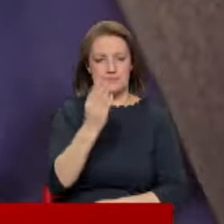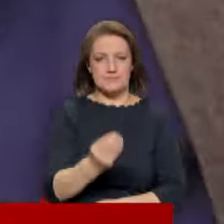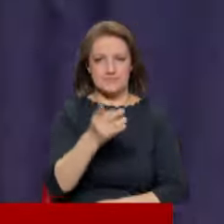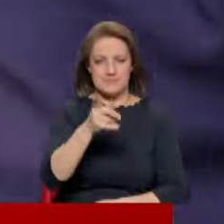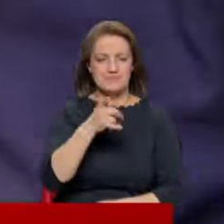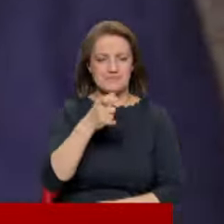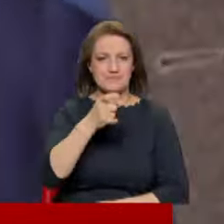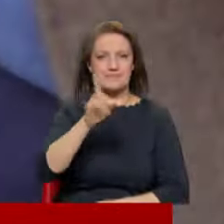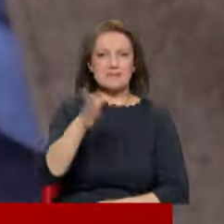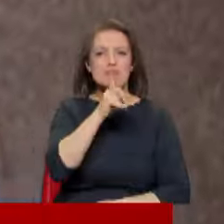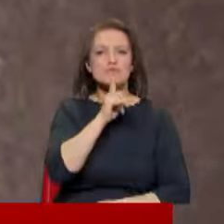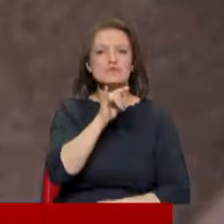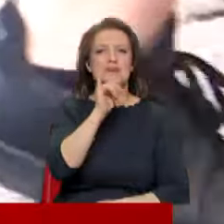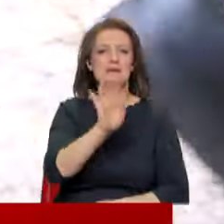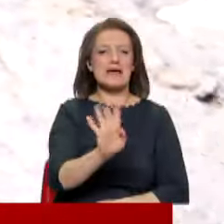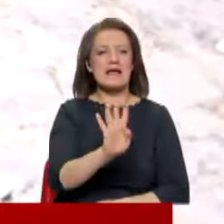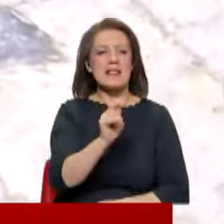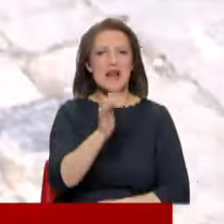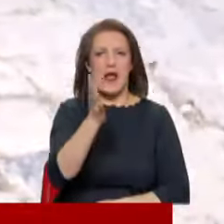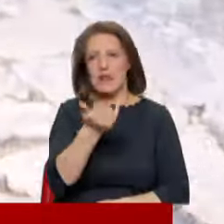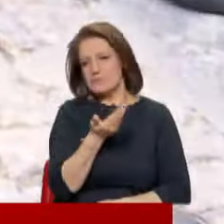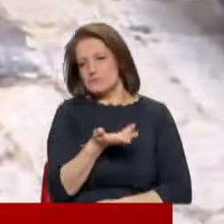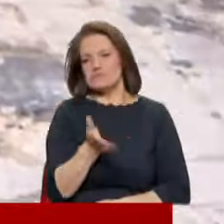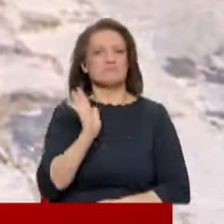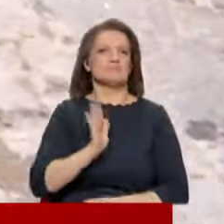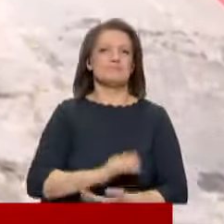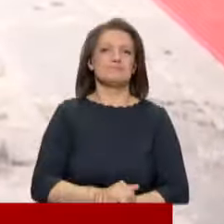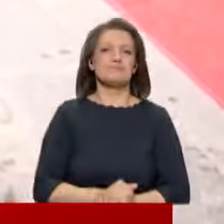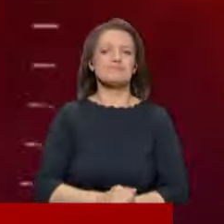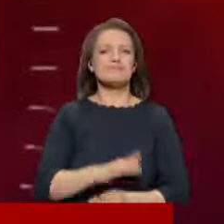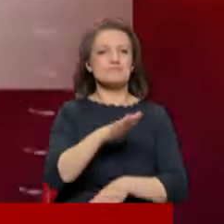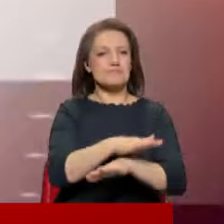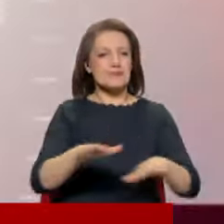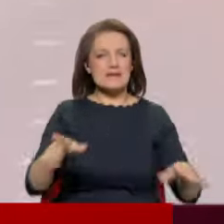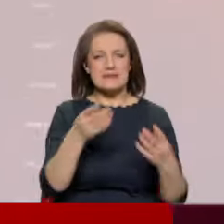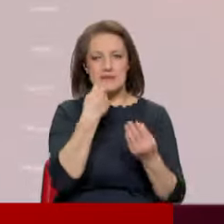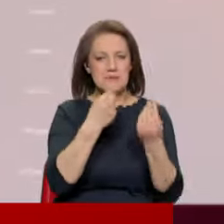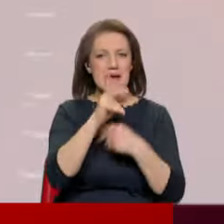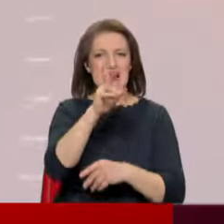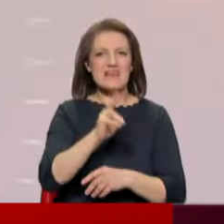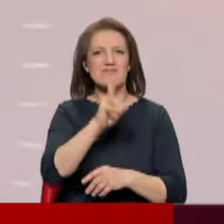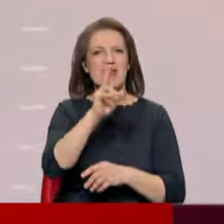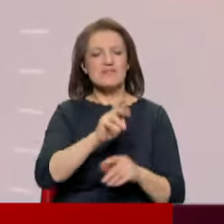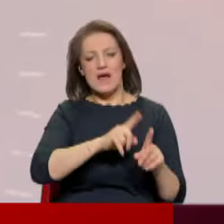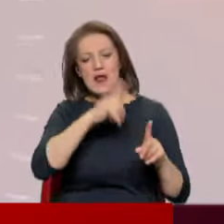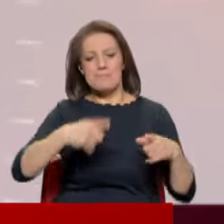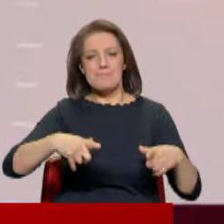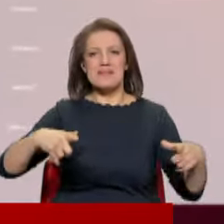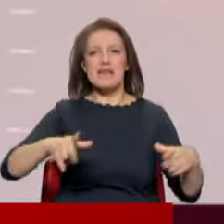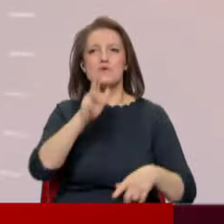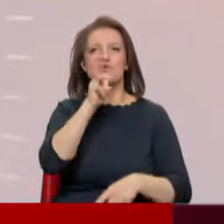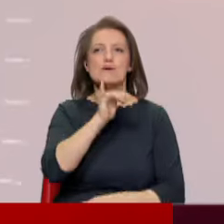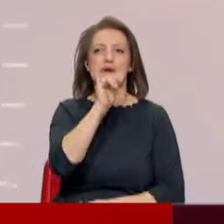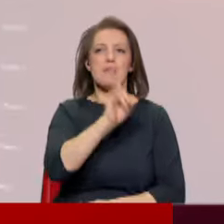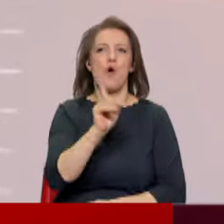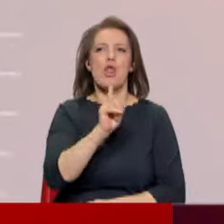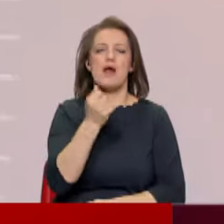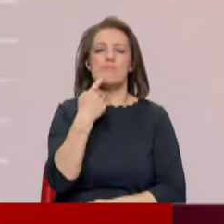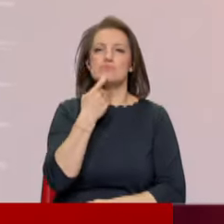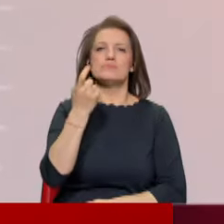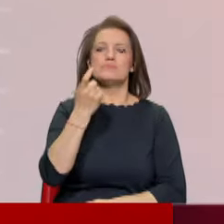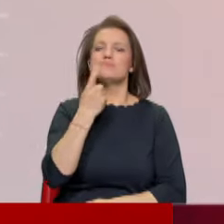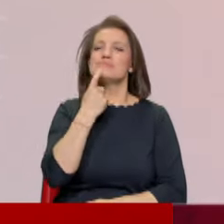en azından 100 gram yani 40 lirayla alınıp teselli veriyor. Sofraya Ramazan'dan Ramazan'a gelen pidenin 300 gramı 10 liraydı geçen